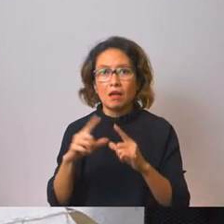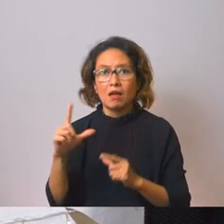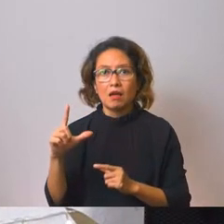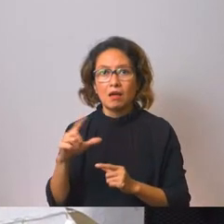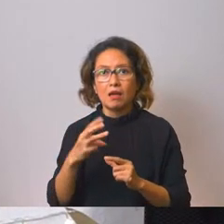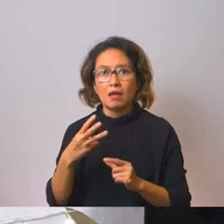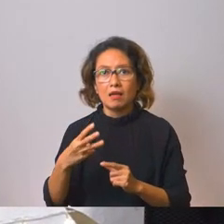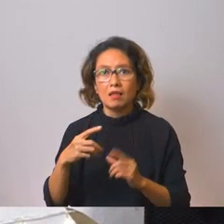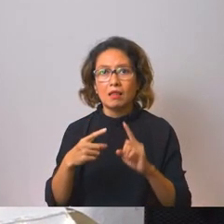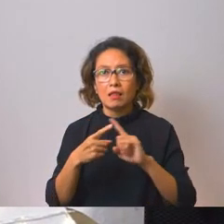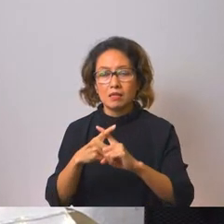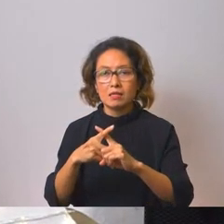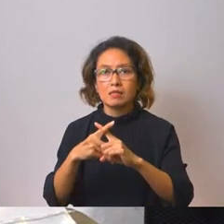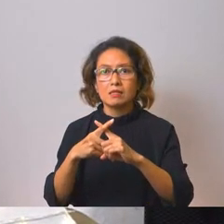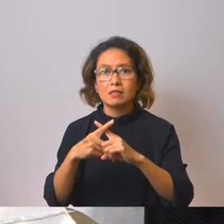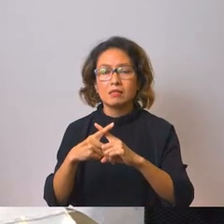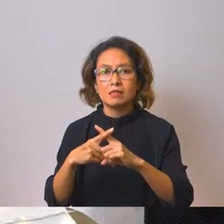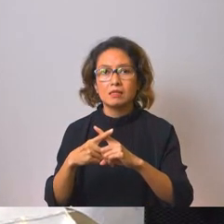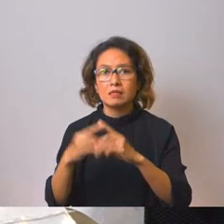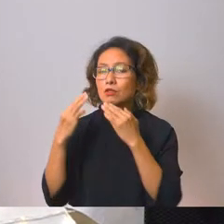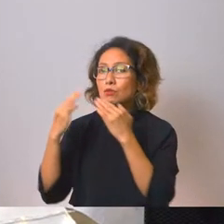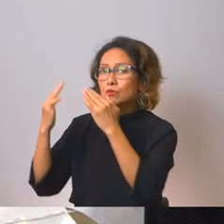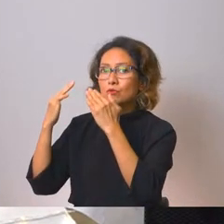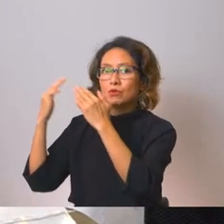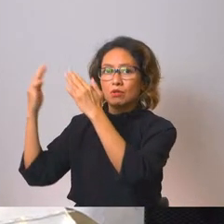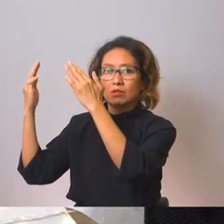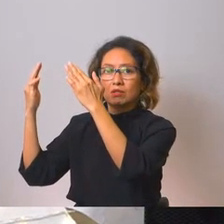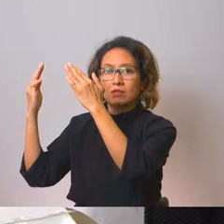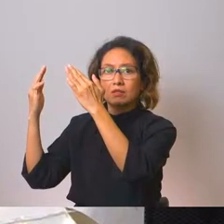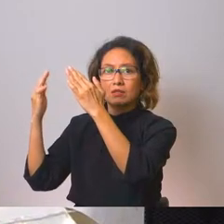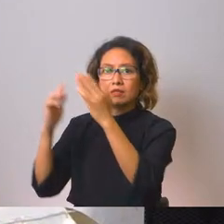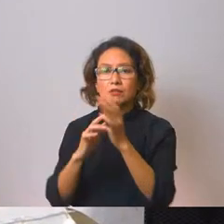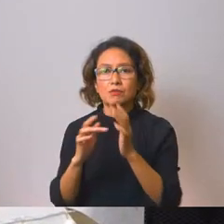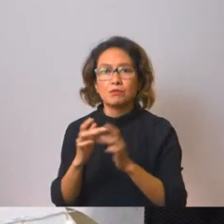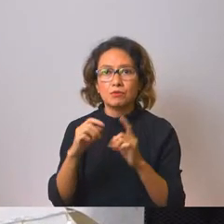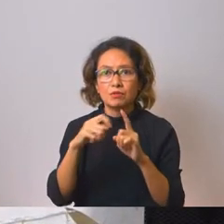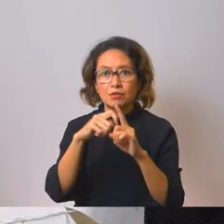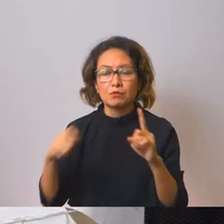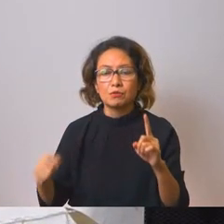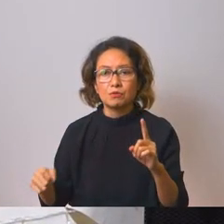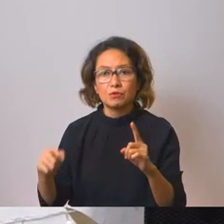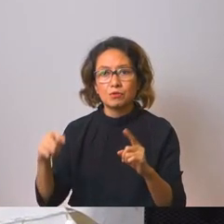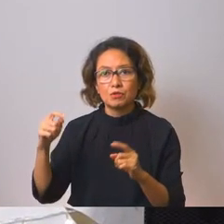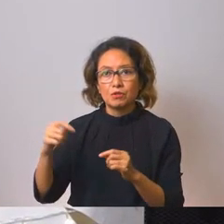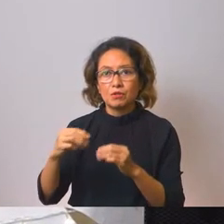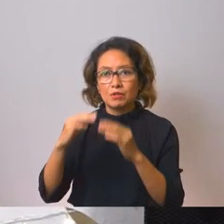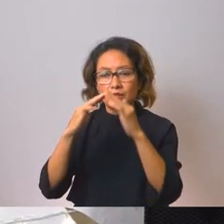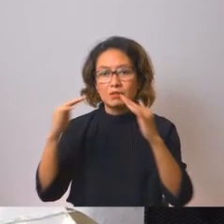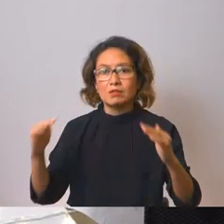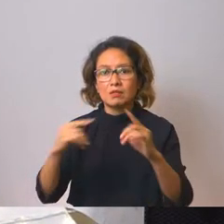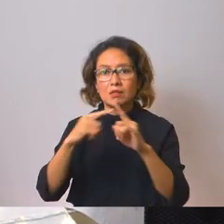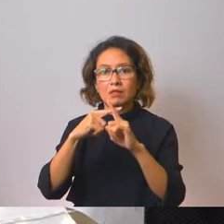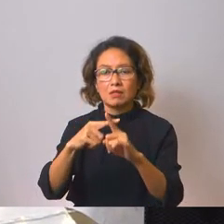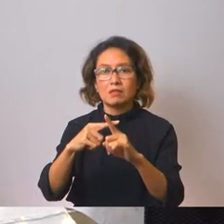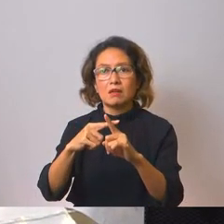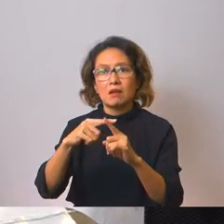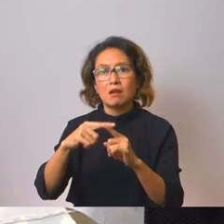patut kita panjatkan kepada Yesus Kristus, Sang Kepala Gereja, jika pada hari